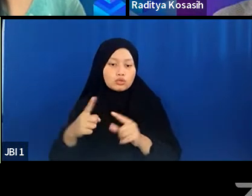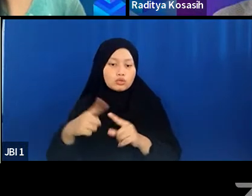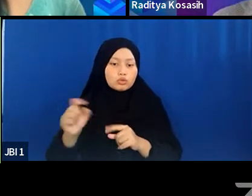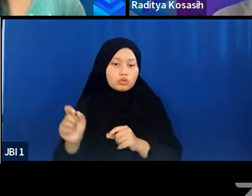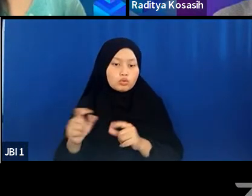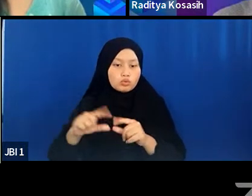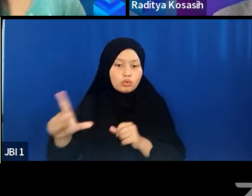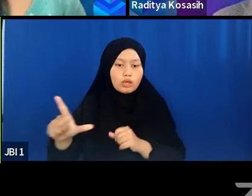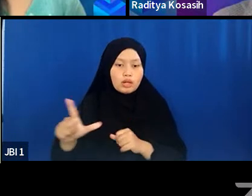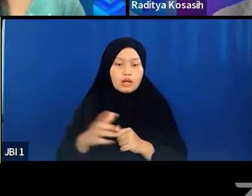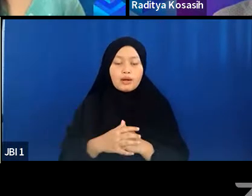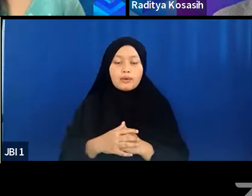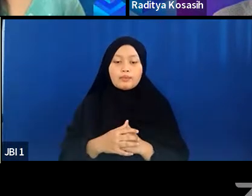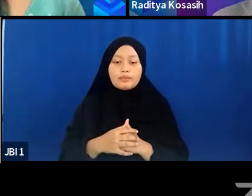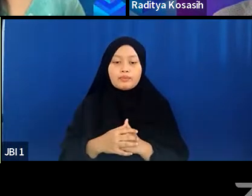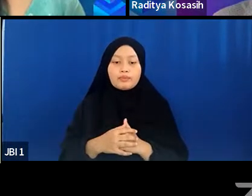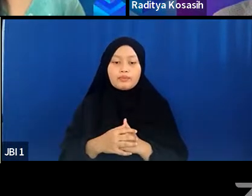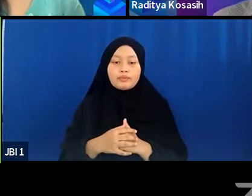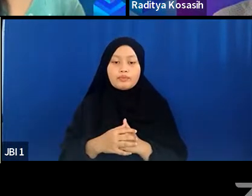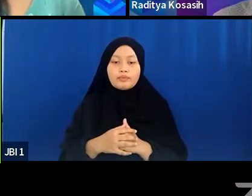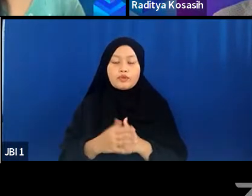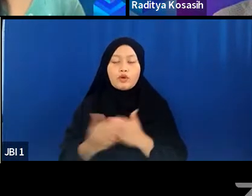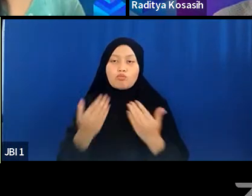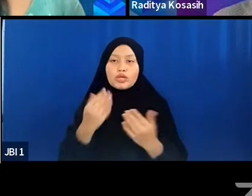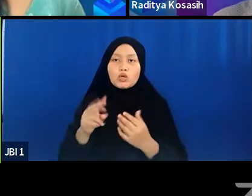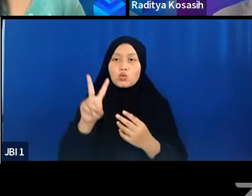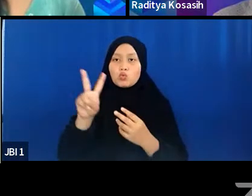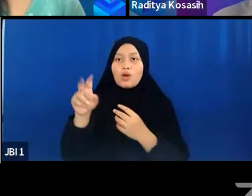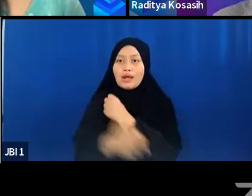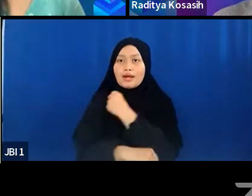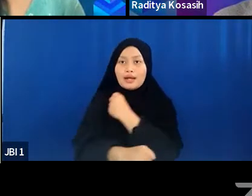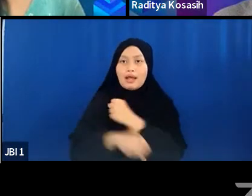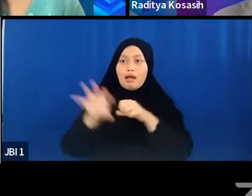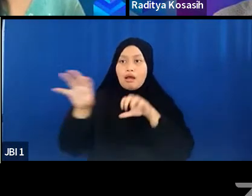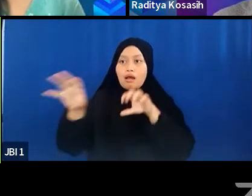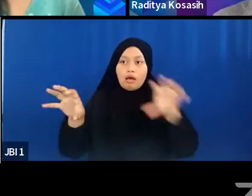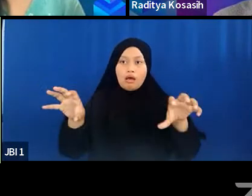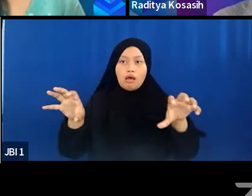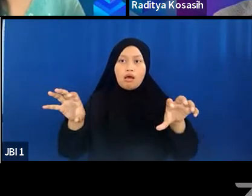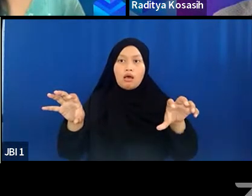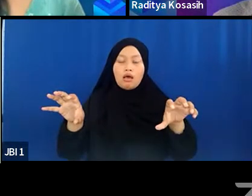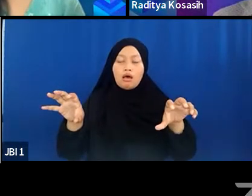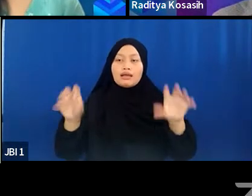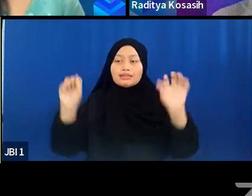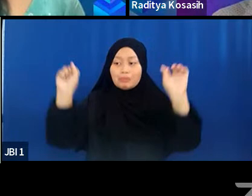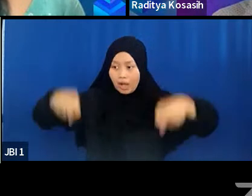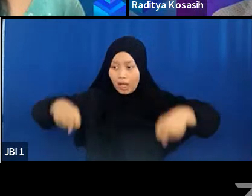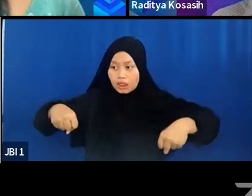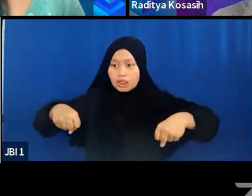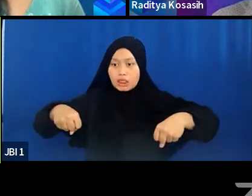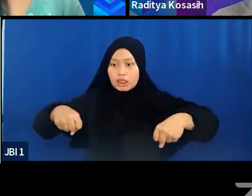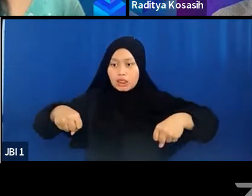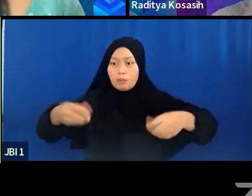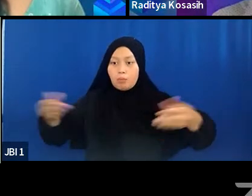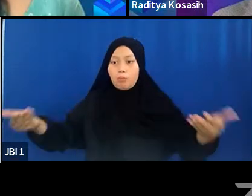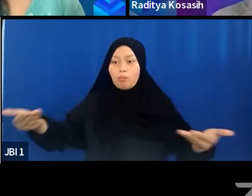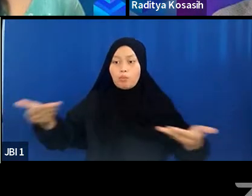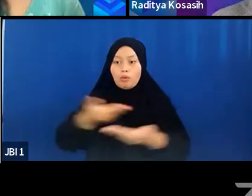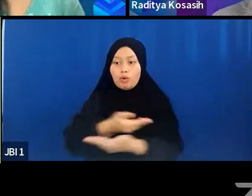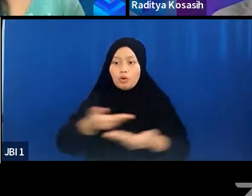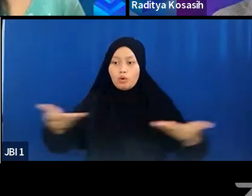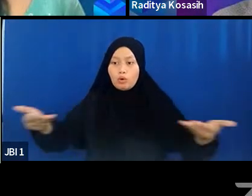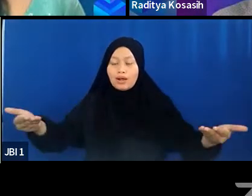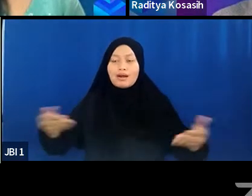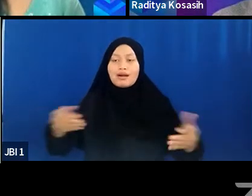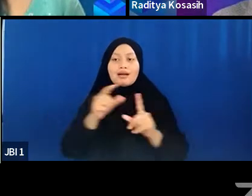tidak jepit bunga jual-jual gua negara ini diajaknya tapi benda sepakat untuk saling bertukar data biarkan bisa